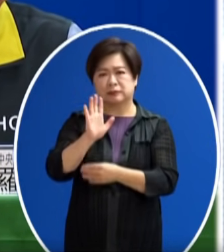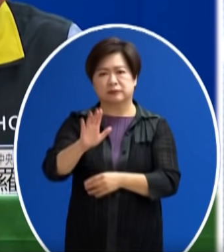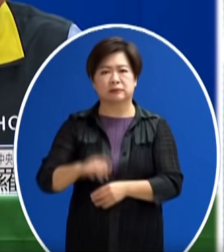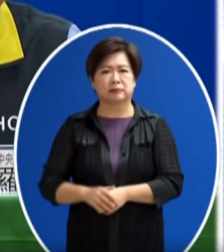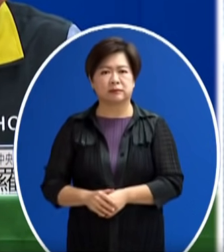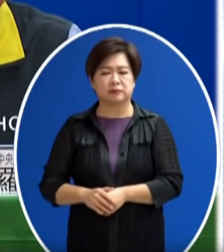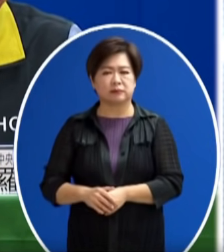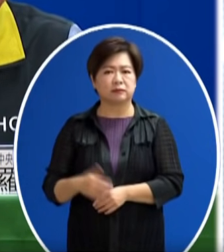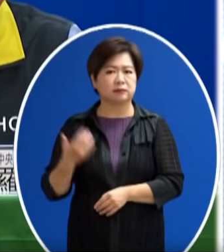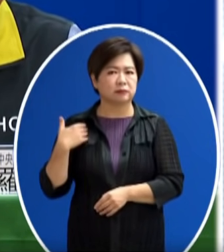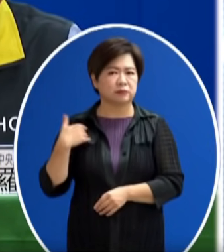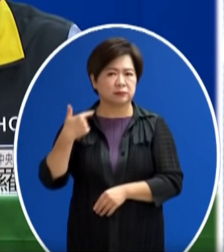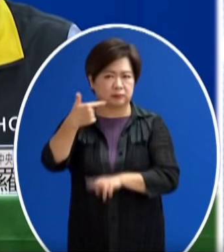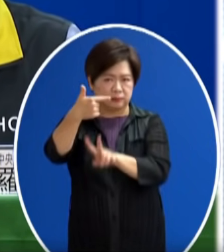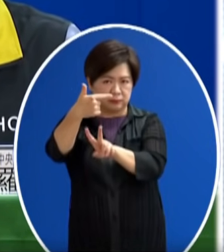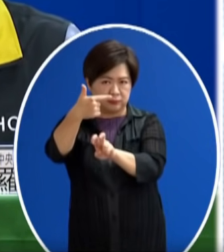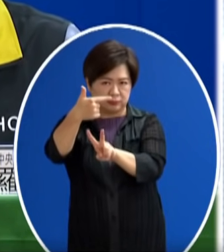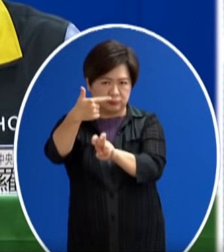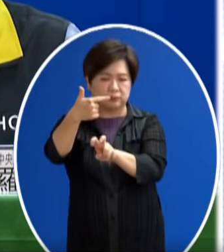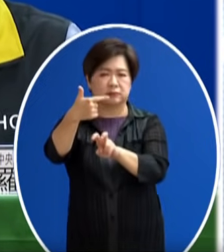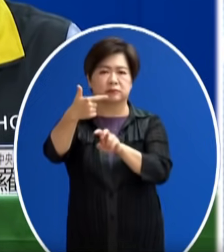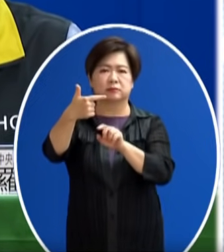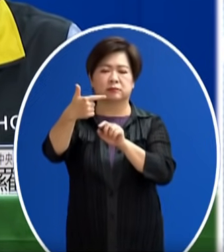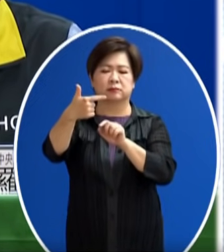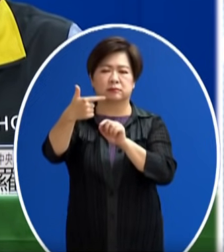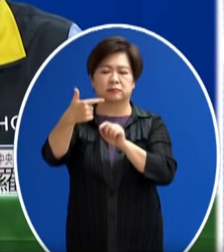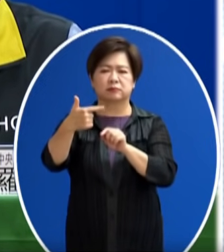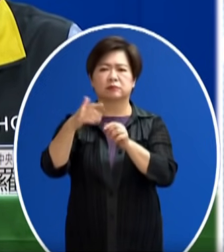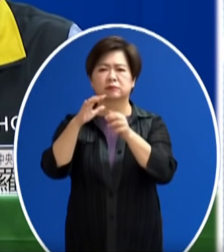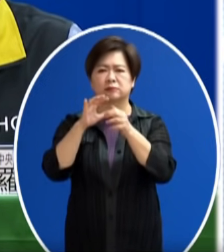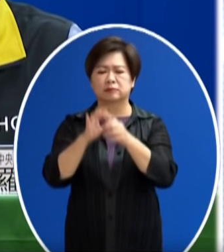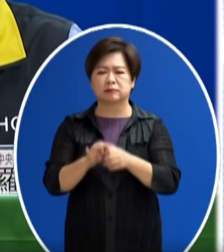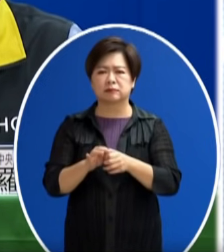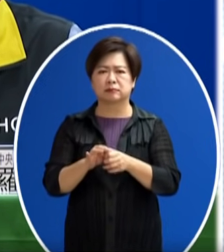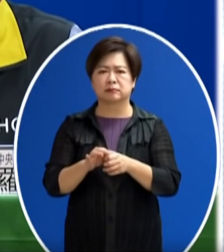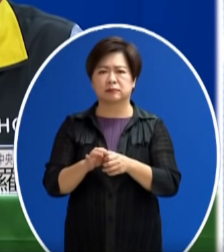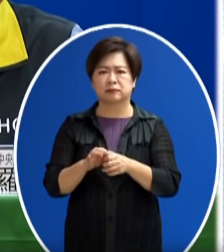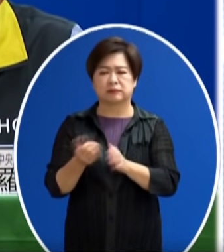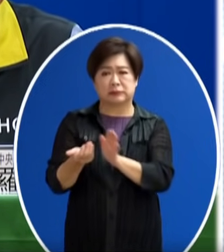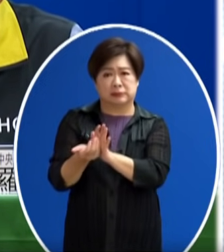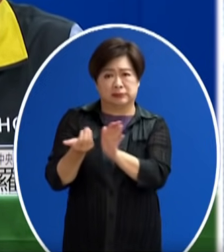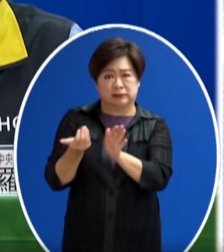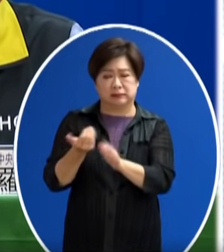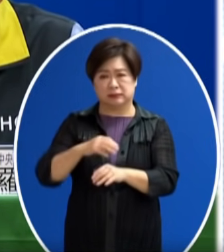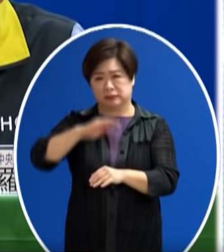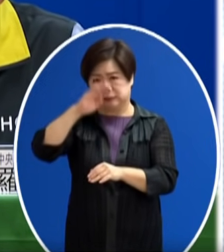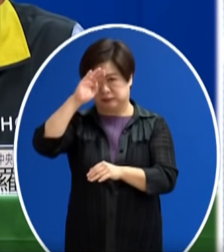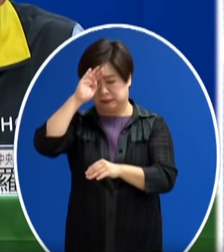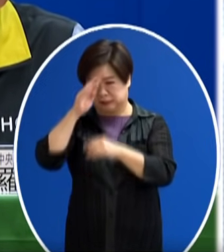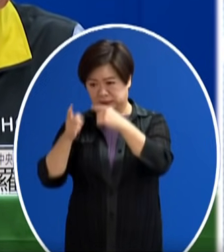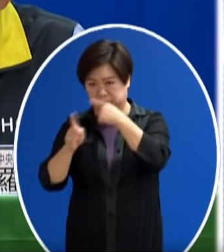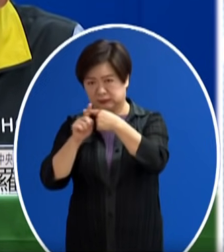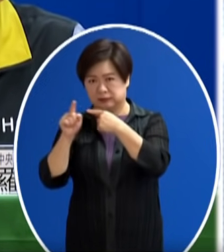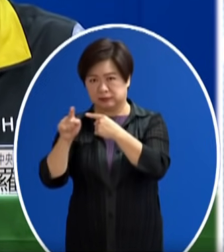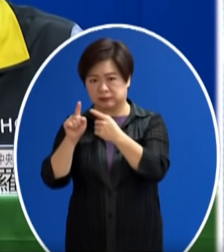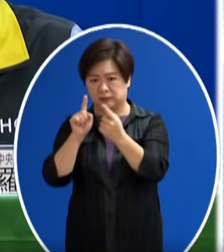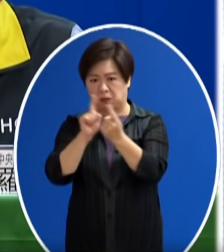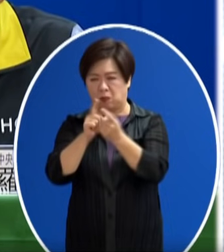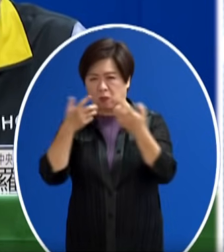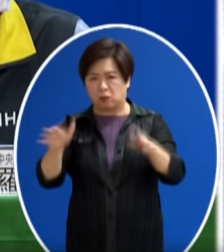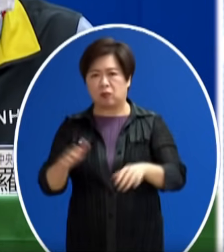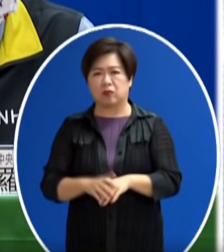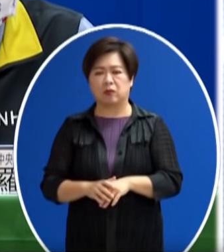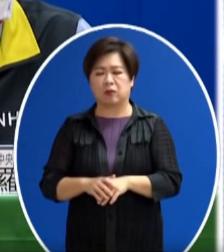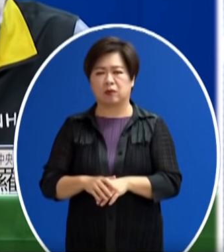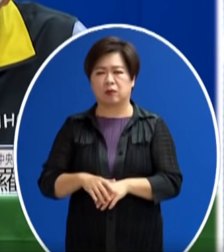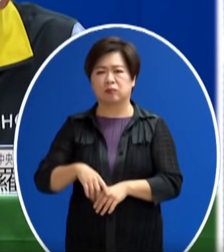这个6月22号的时候哈，因为是这个先前确诊者的那个接触者哈，所以进